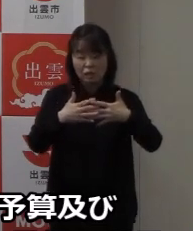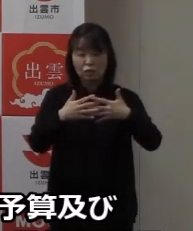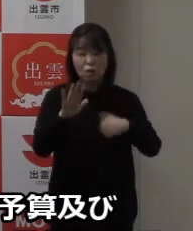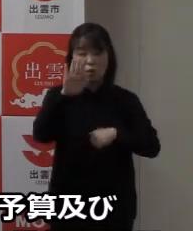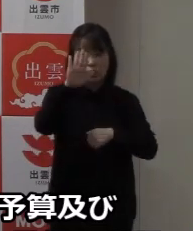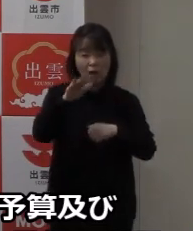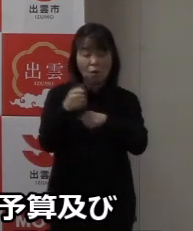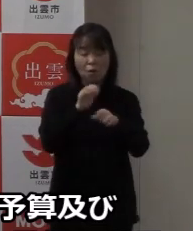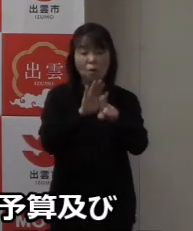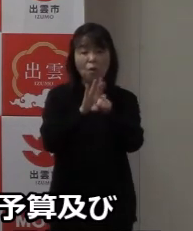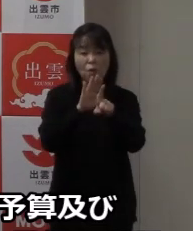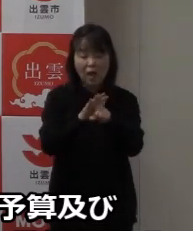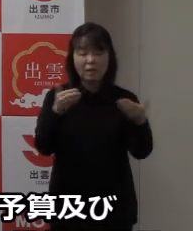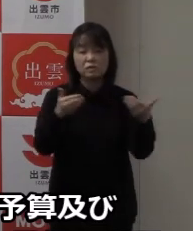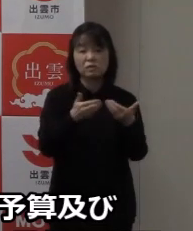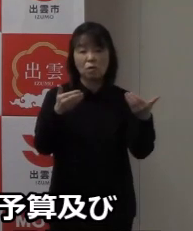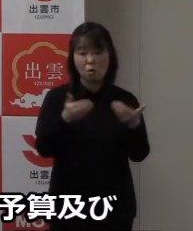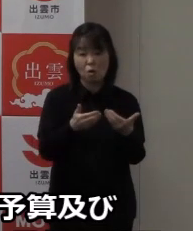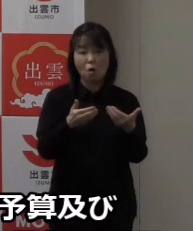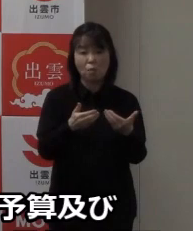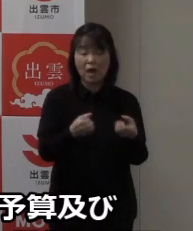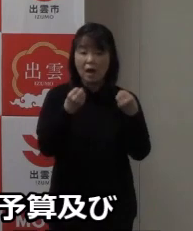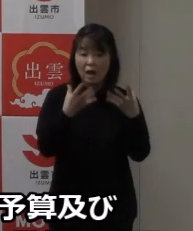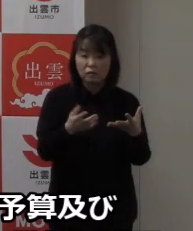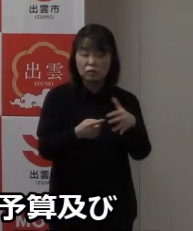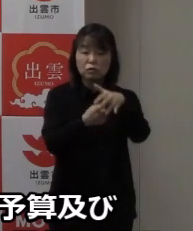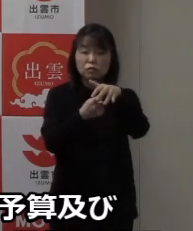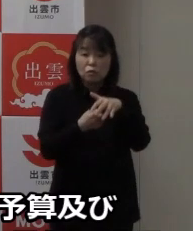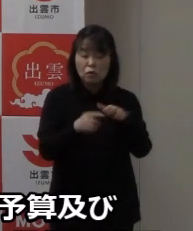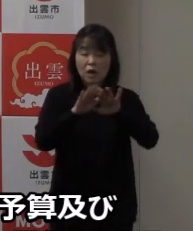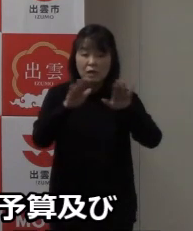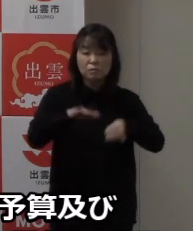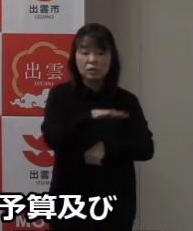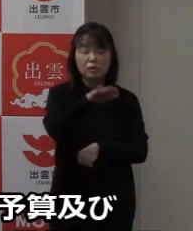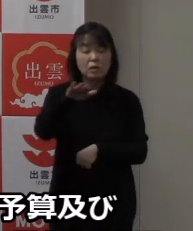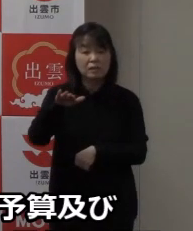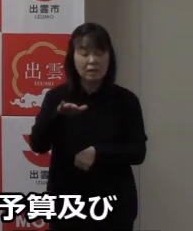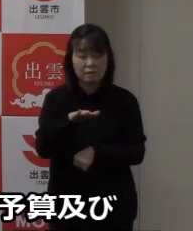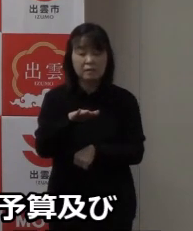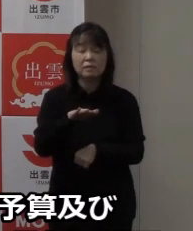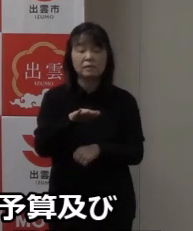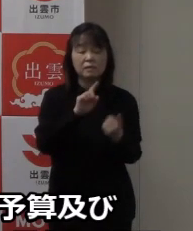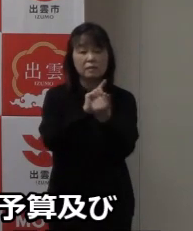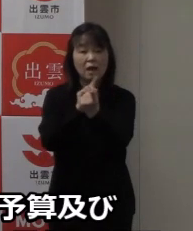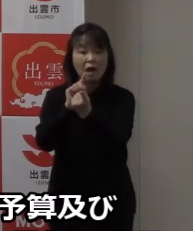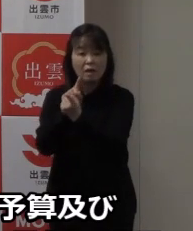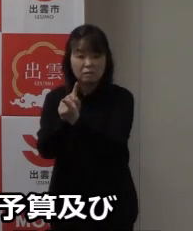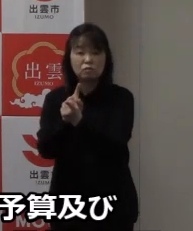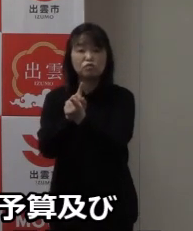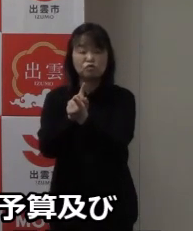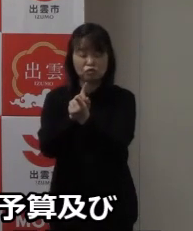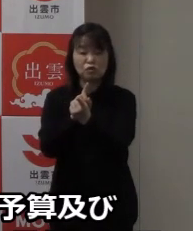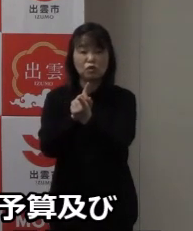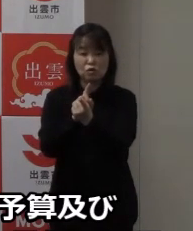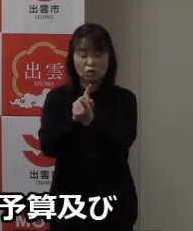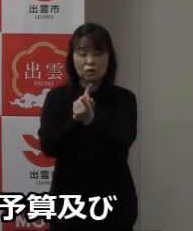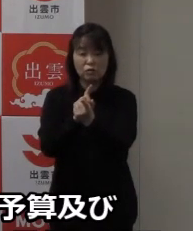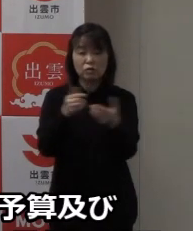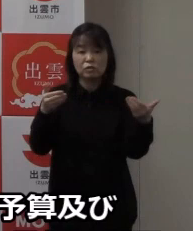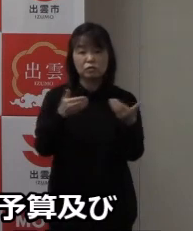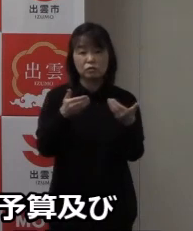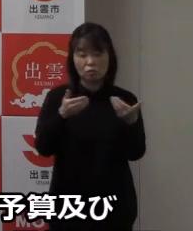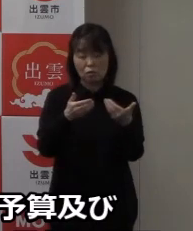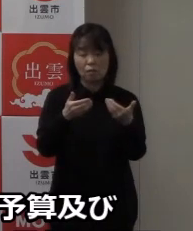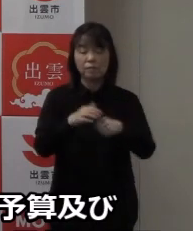む、また新規収納につきましては、も取り組んでまいりたいというふうに思っております